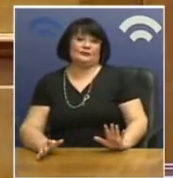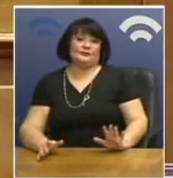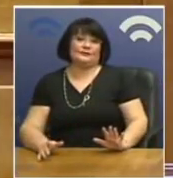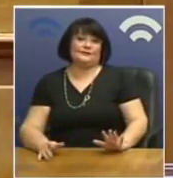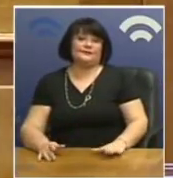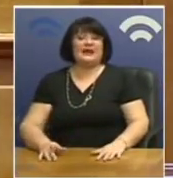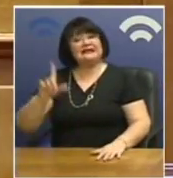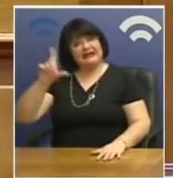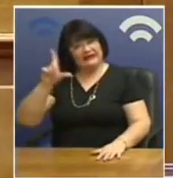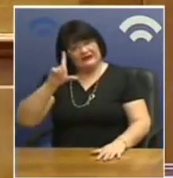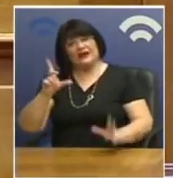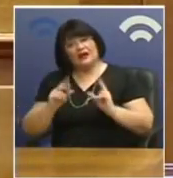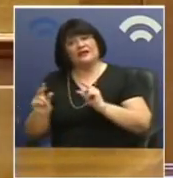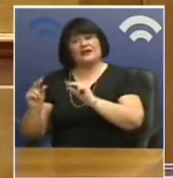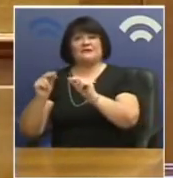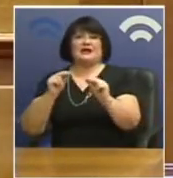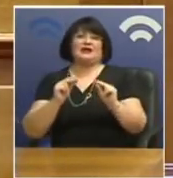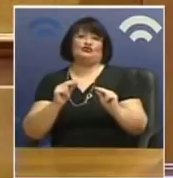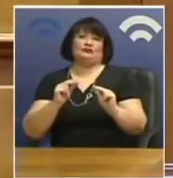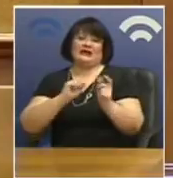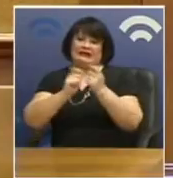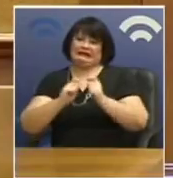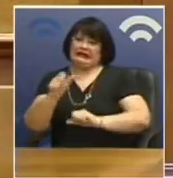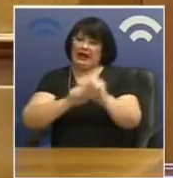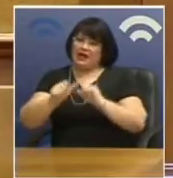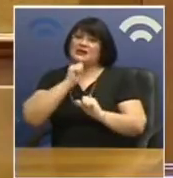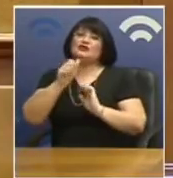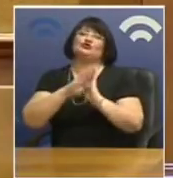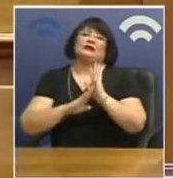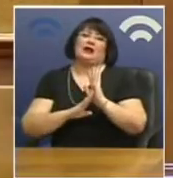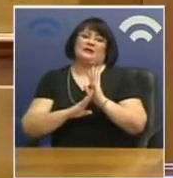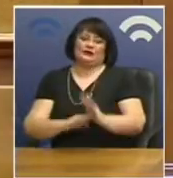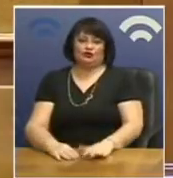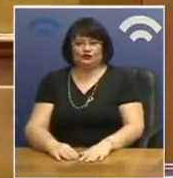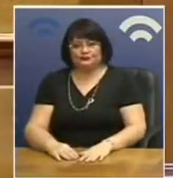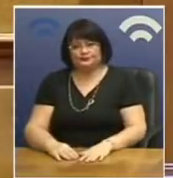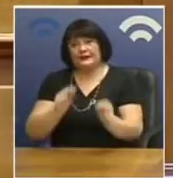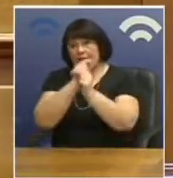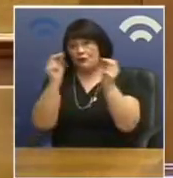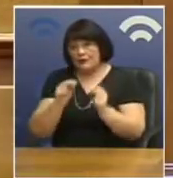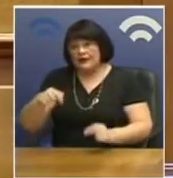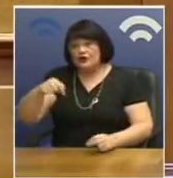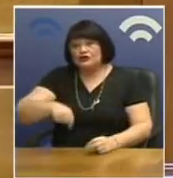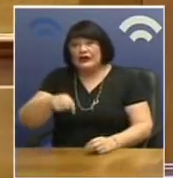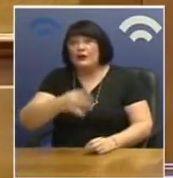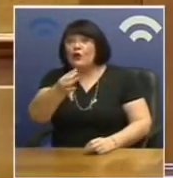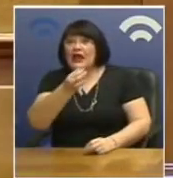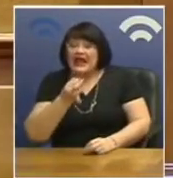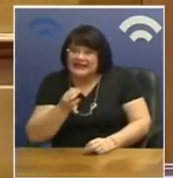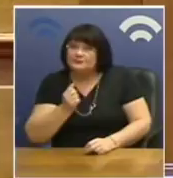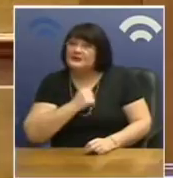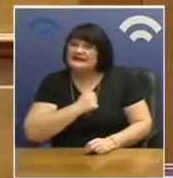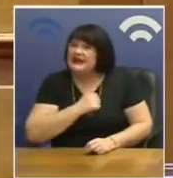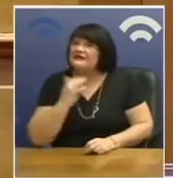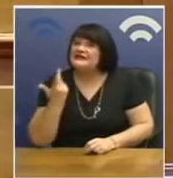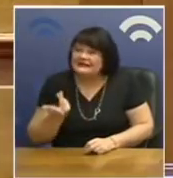μεθαύριο κατά τη συζήτηση για την αναθεώρηση. Άρα λοιπόν εδώ, εσείς έρχεστε να υπερασπιστείτε την άποψη η